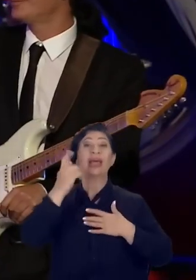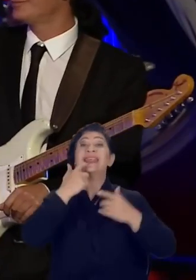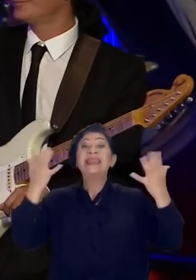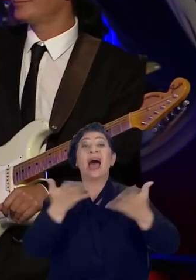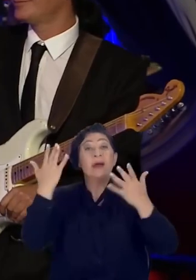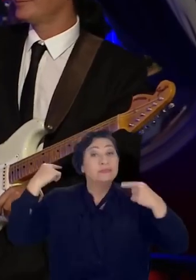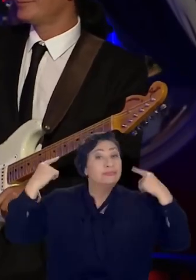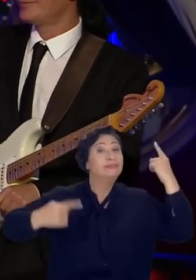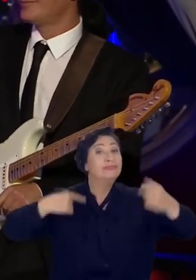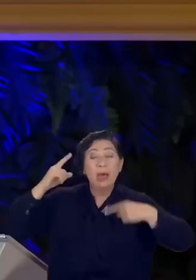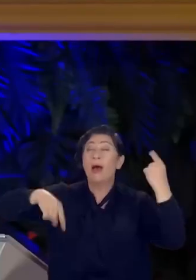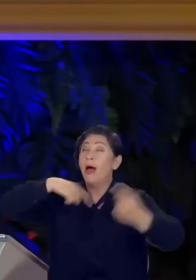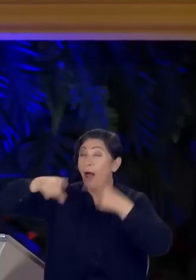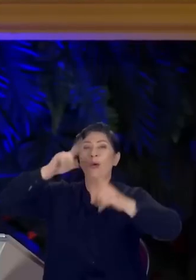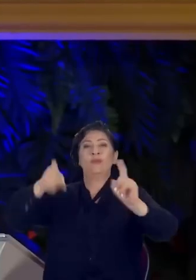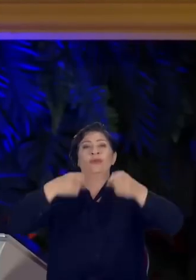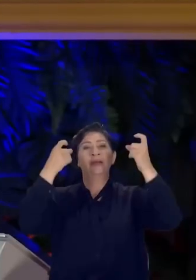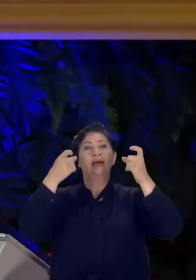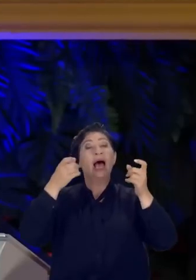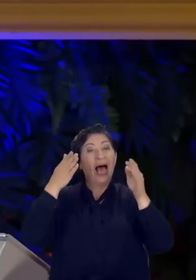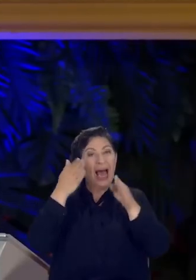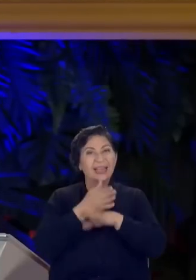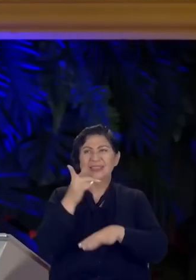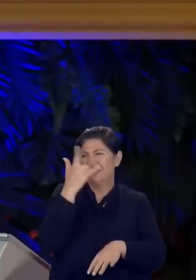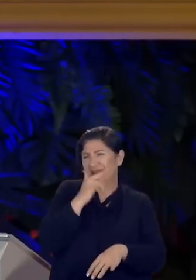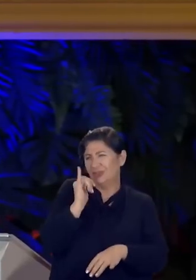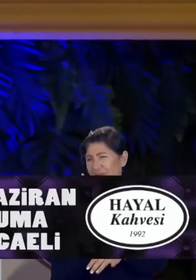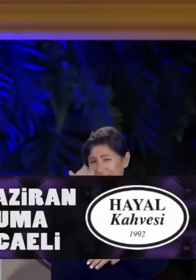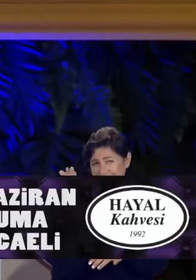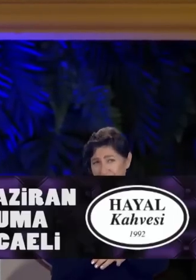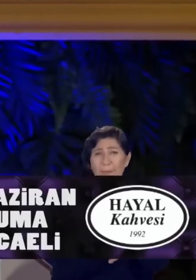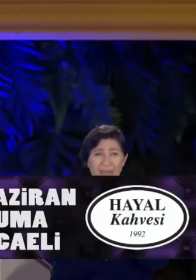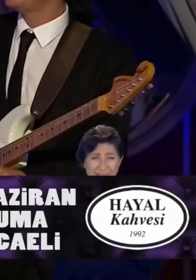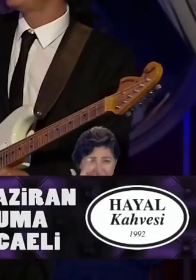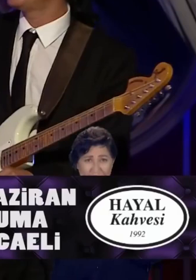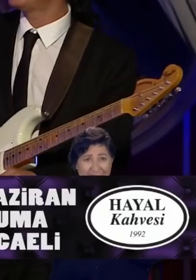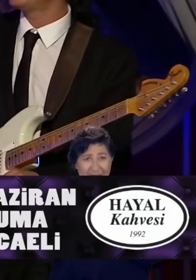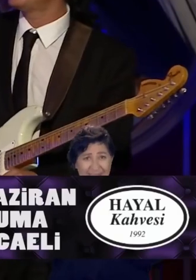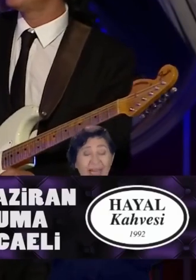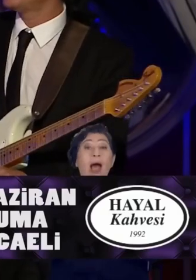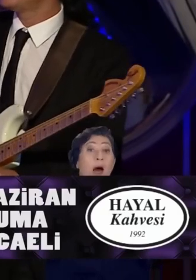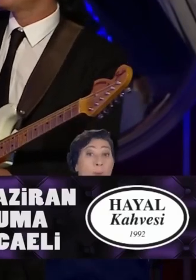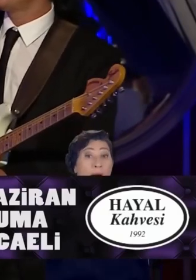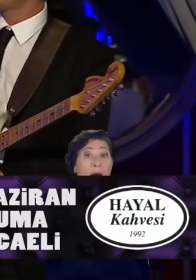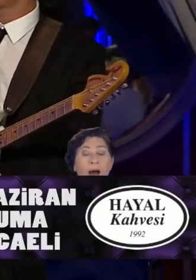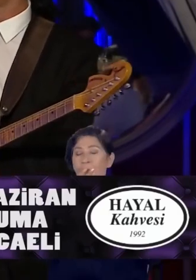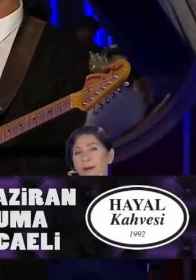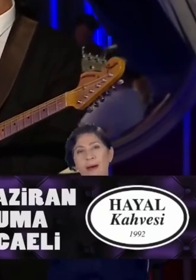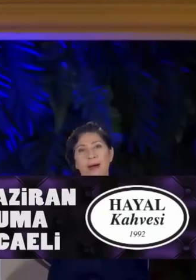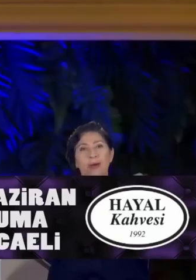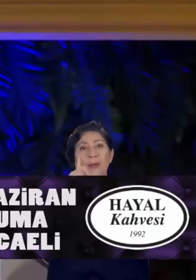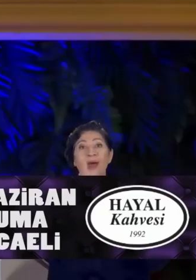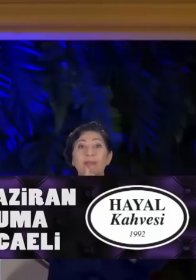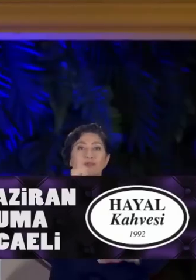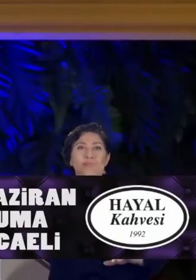yıllar sonra hakikaten sen zaten çirkin bir adamsın, ben de çirkin bir adamım. Fakat harikulade